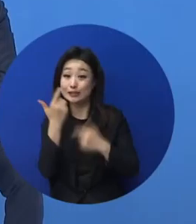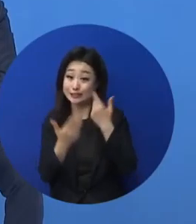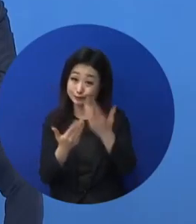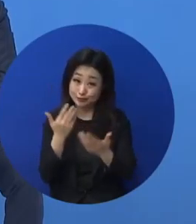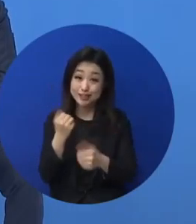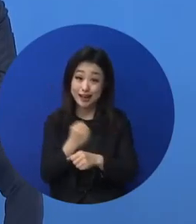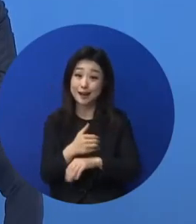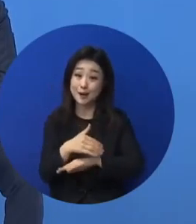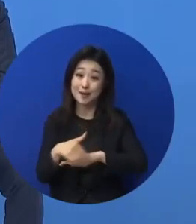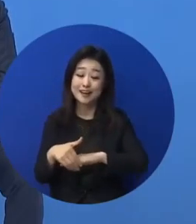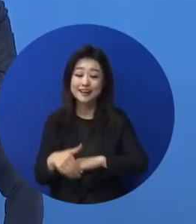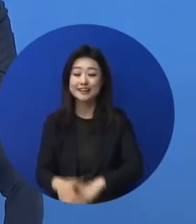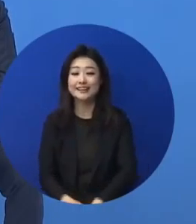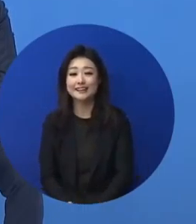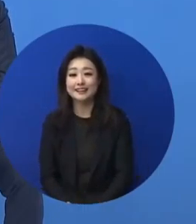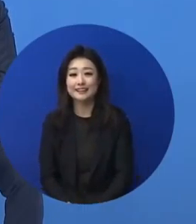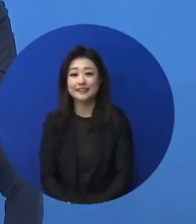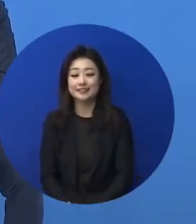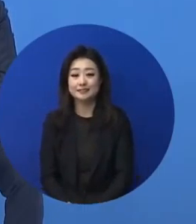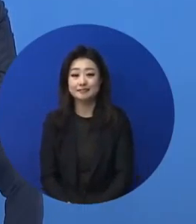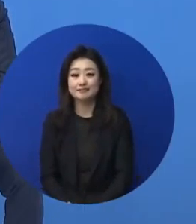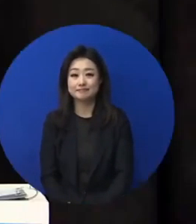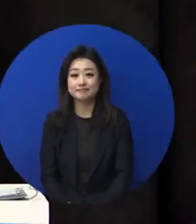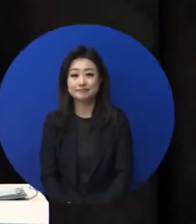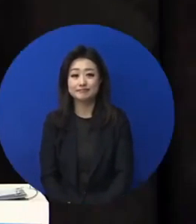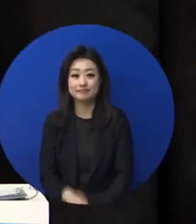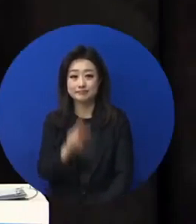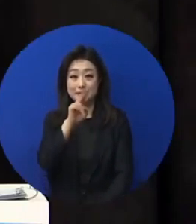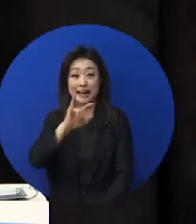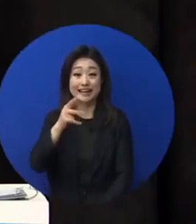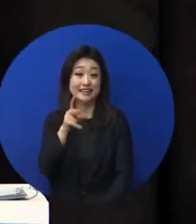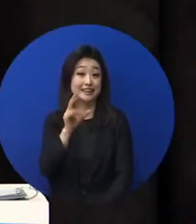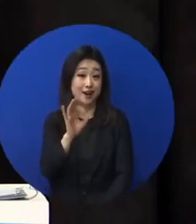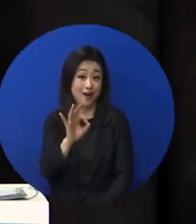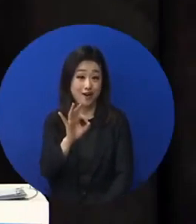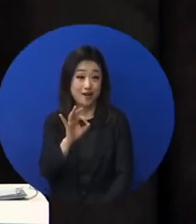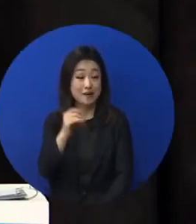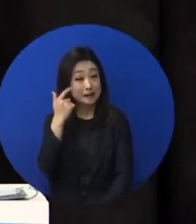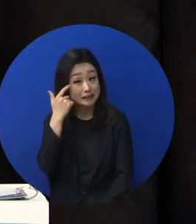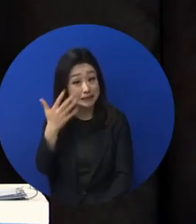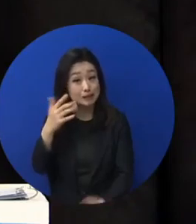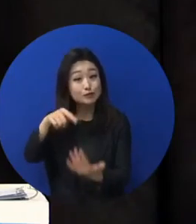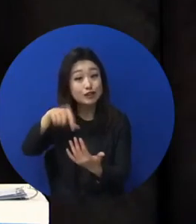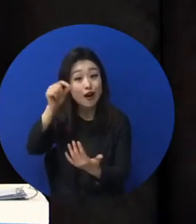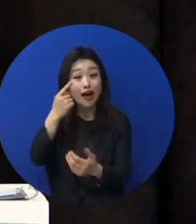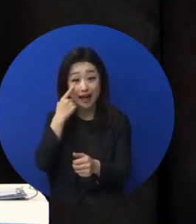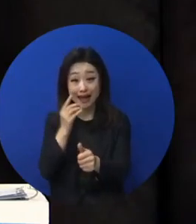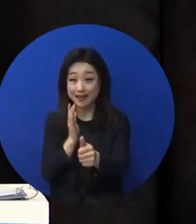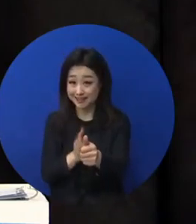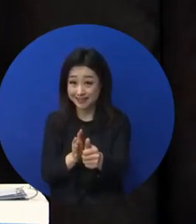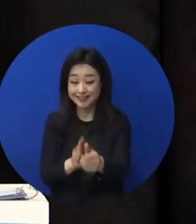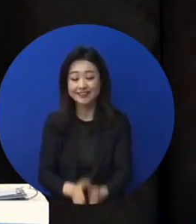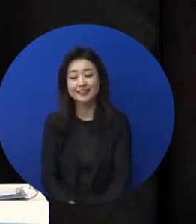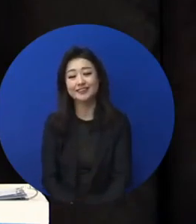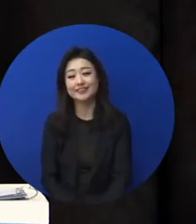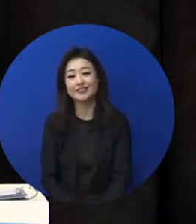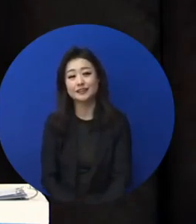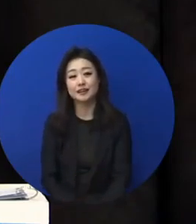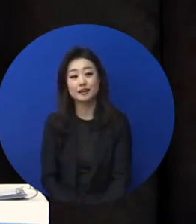국민 질문을 하는 시간인데요. 먼저 박인영 후보부터 질문을 선택하는 시간을 좀 갖도록 하겠습니다. 박인영